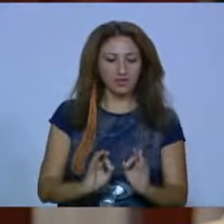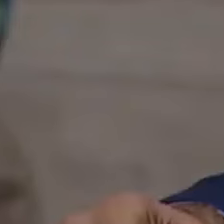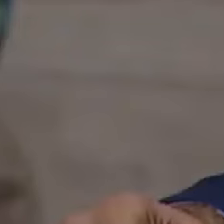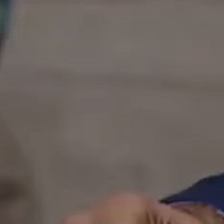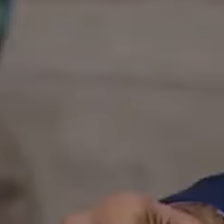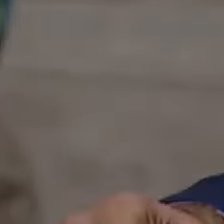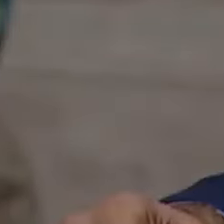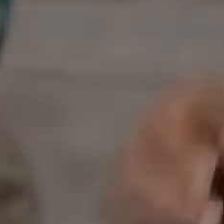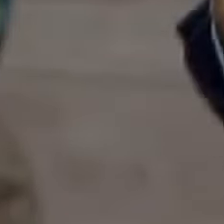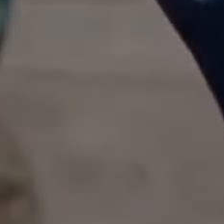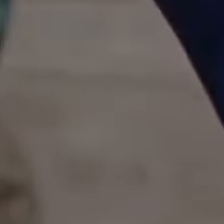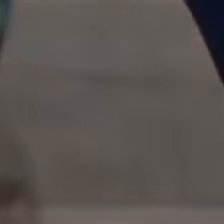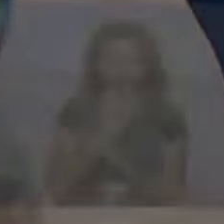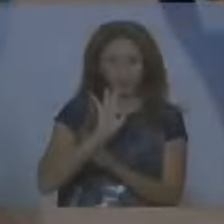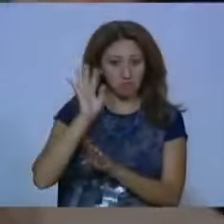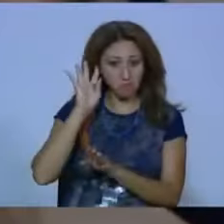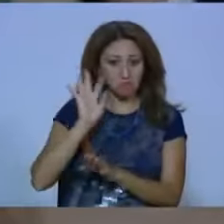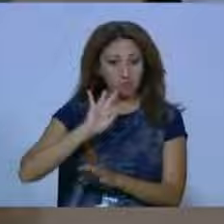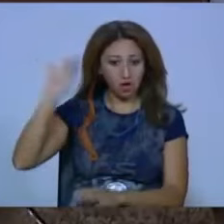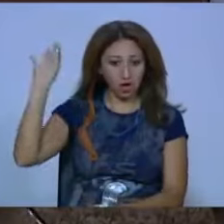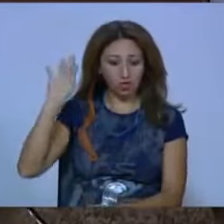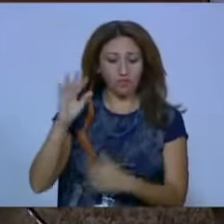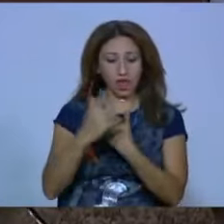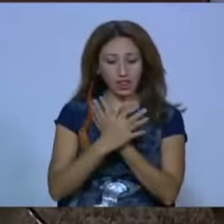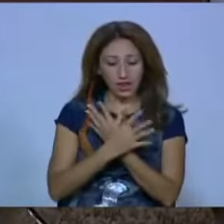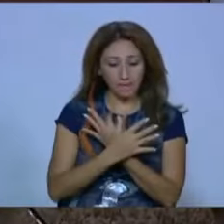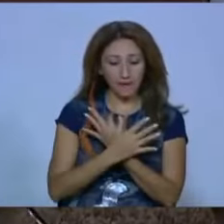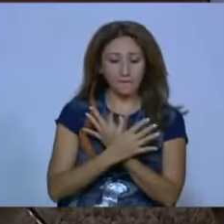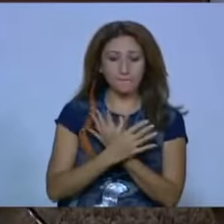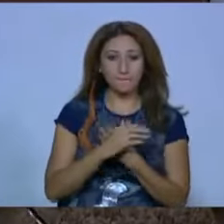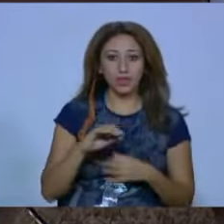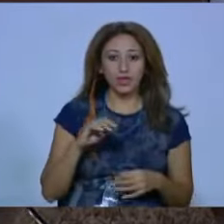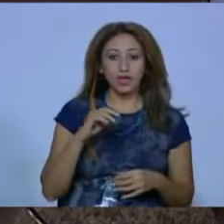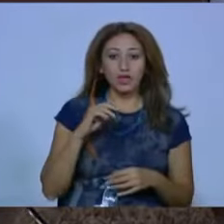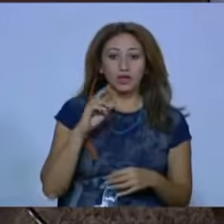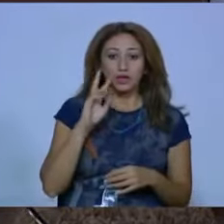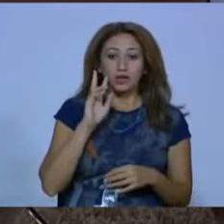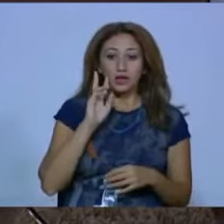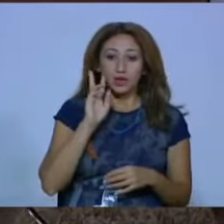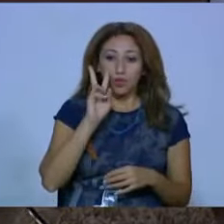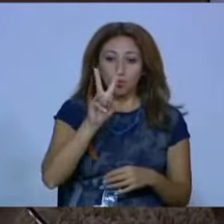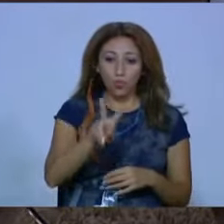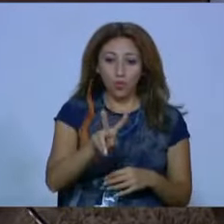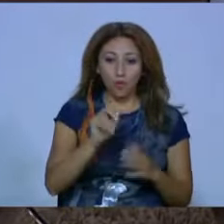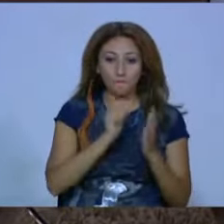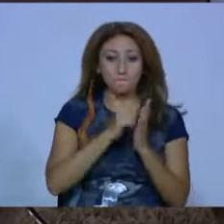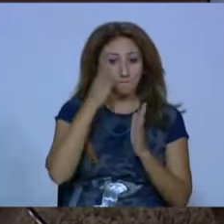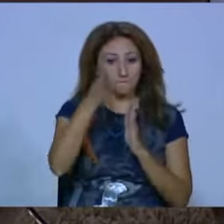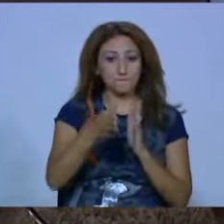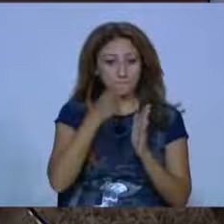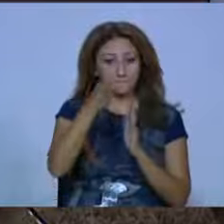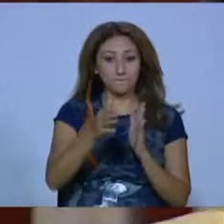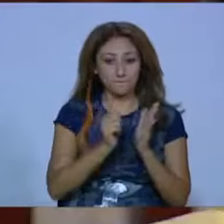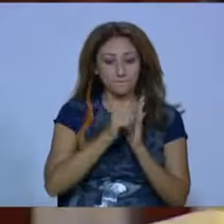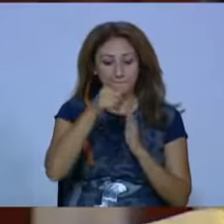يرحمه. الجيل بتاع الاستاذ عادل امام والاستاذ سعيد الناس دي كانت بتروح لعم سمير البيت ده. انا عندي